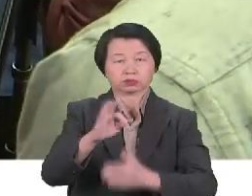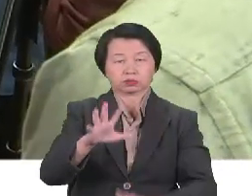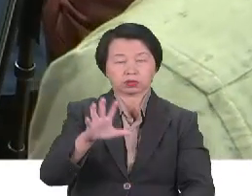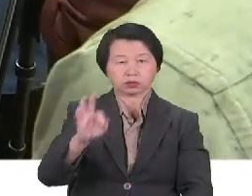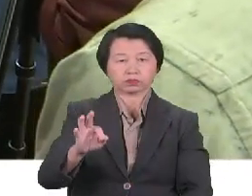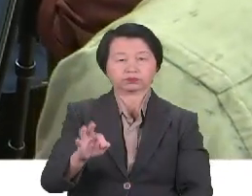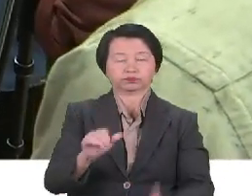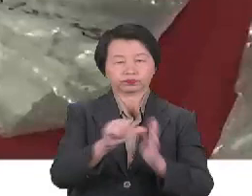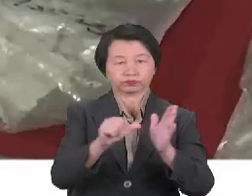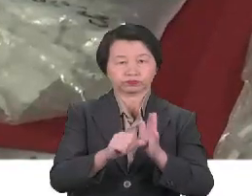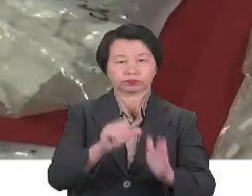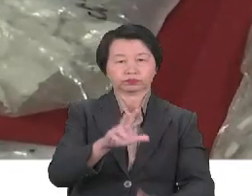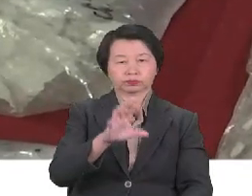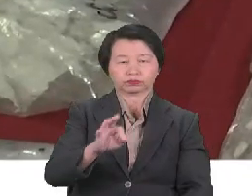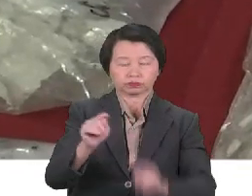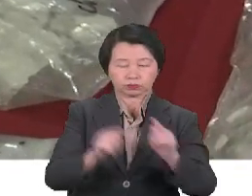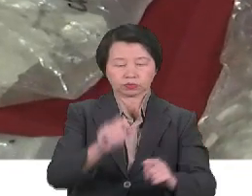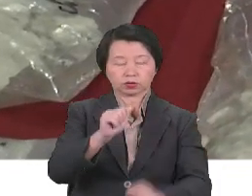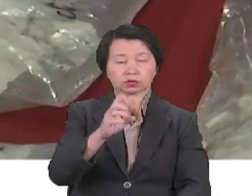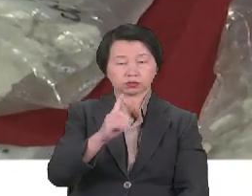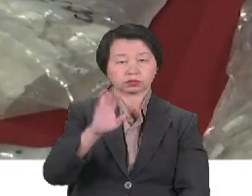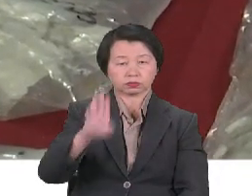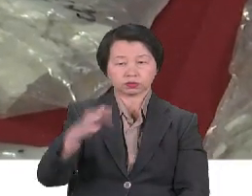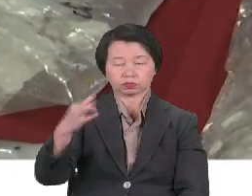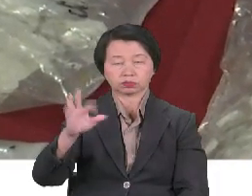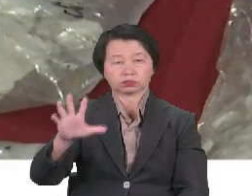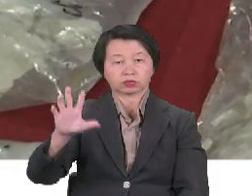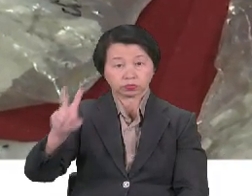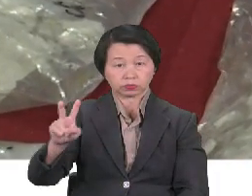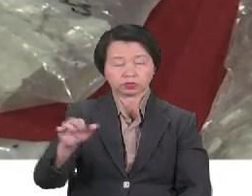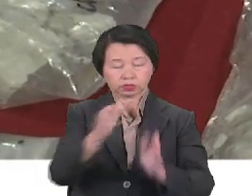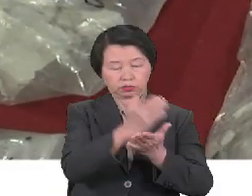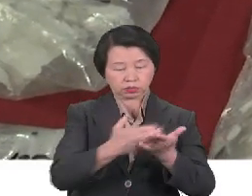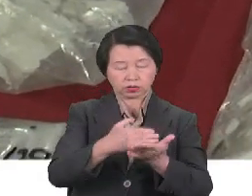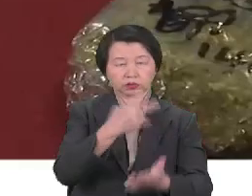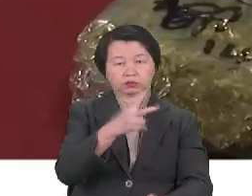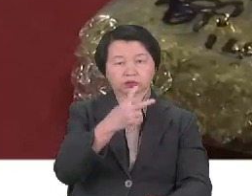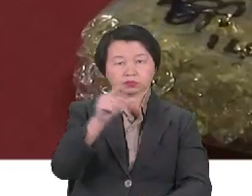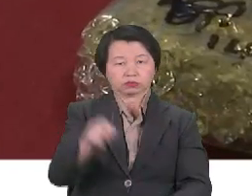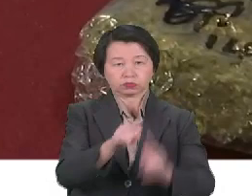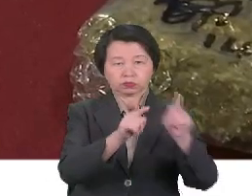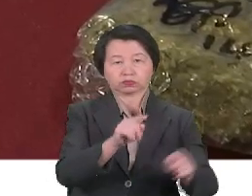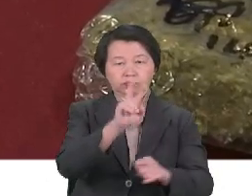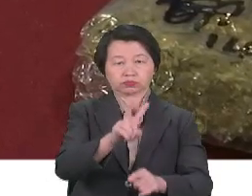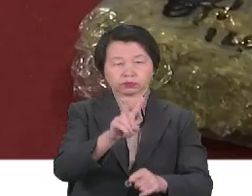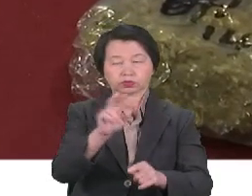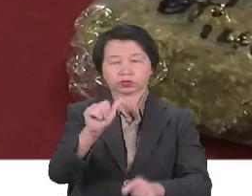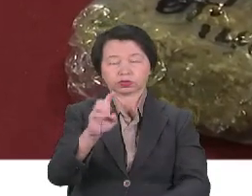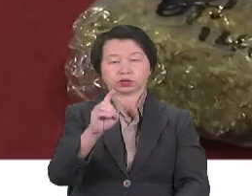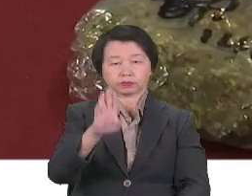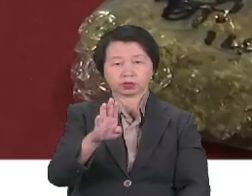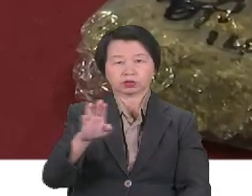seksyen 39a1 ADB 1952 dan seksyen 122 ADB